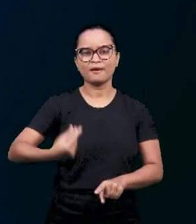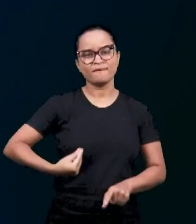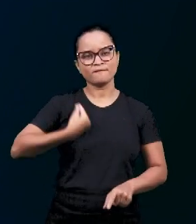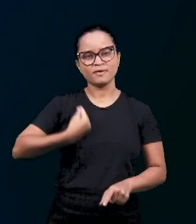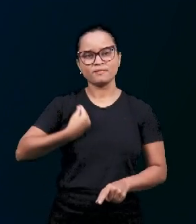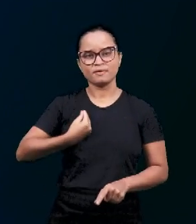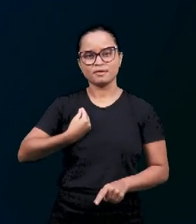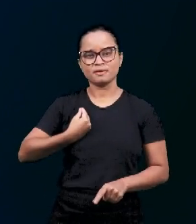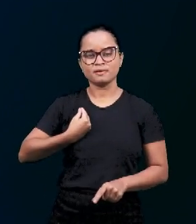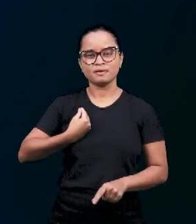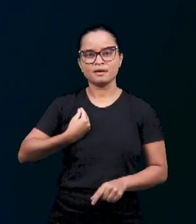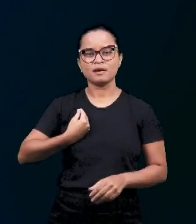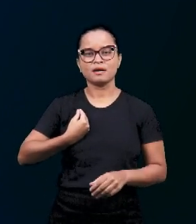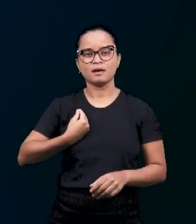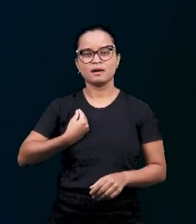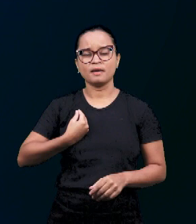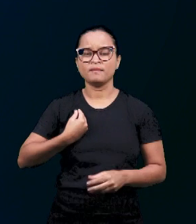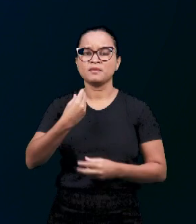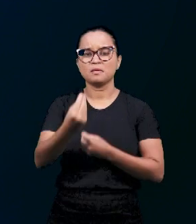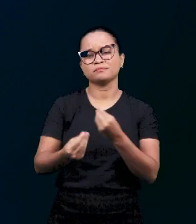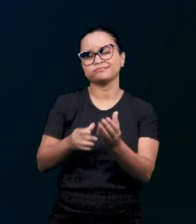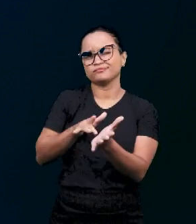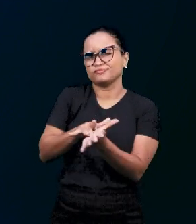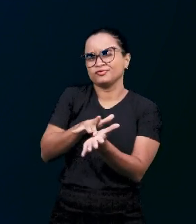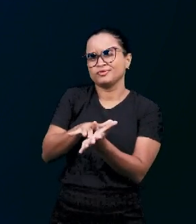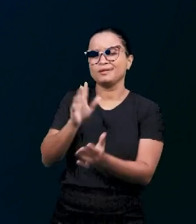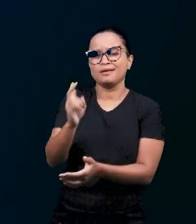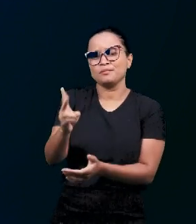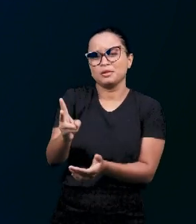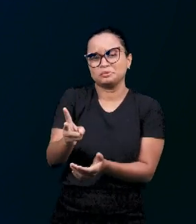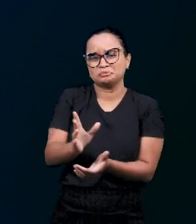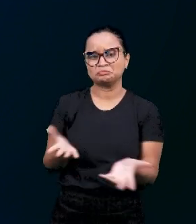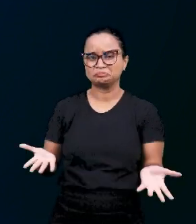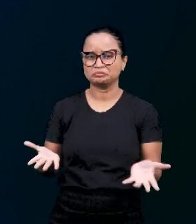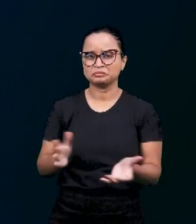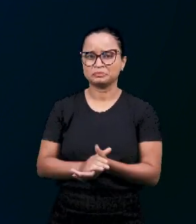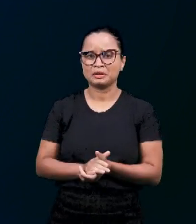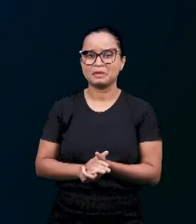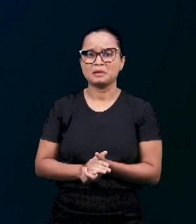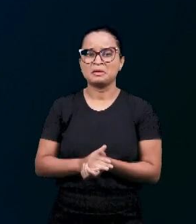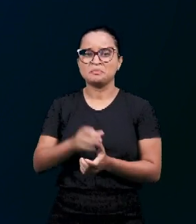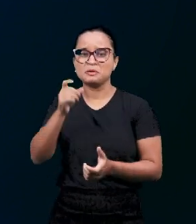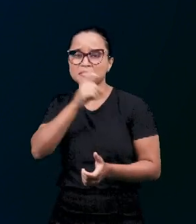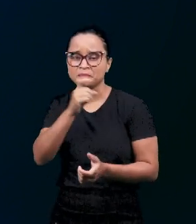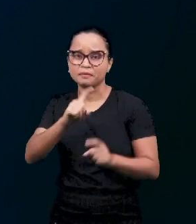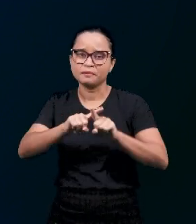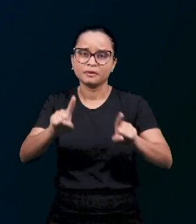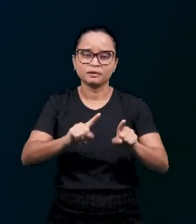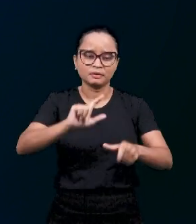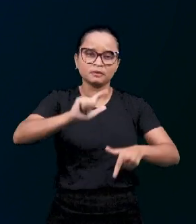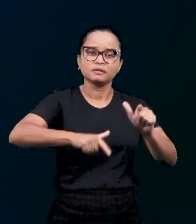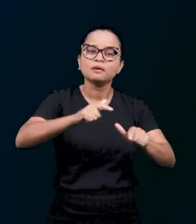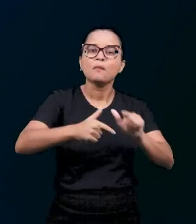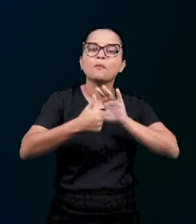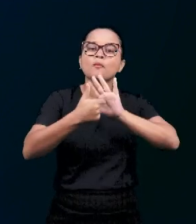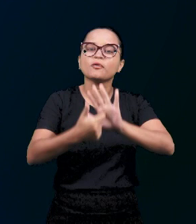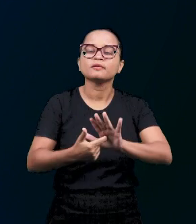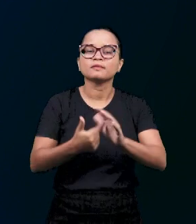ceux-là vivaient dans une profonde crise d'hypocrisie. Israël présentait un